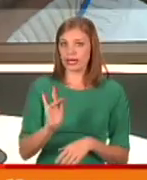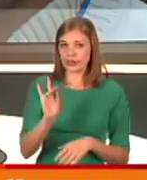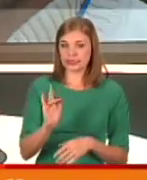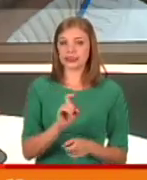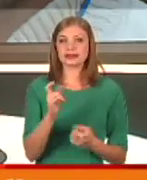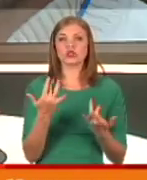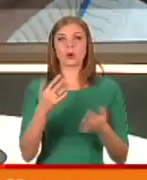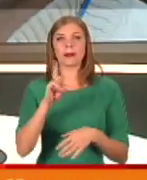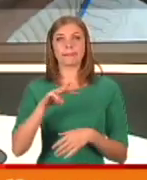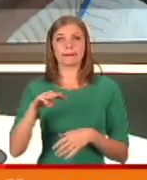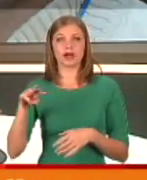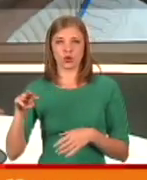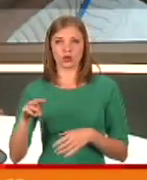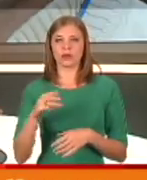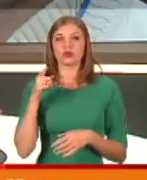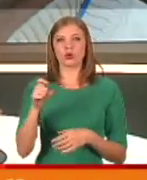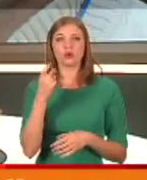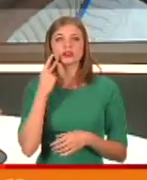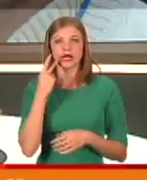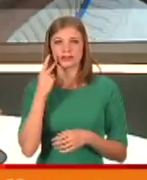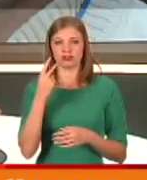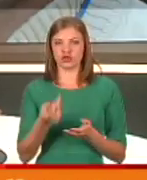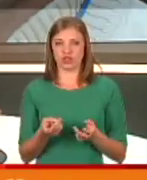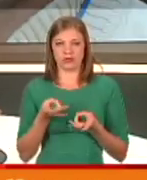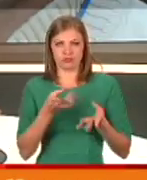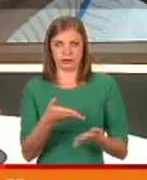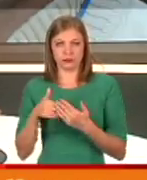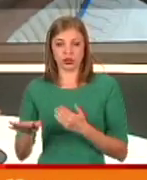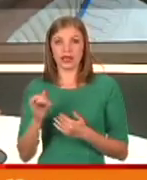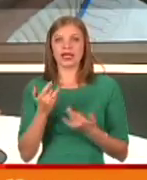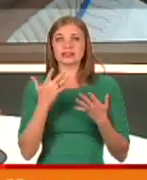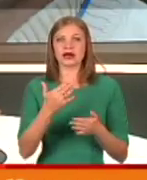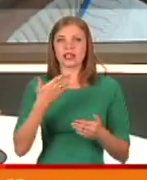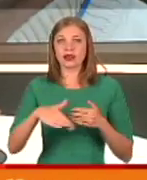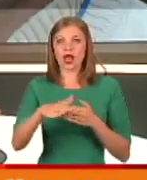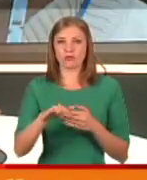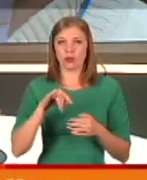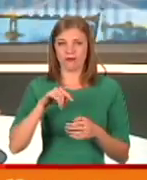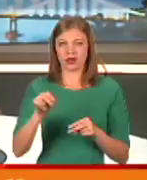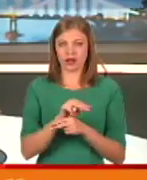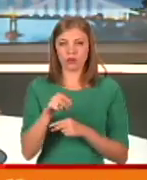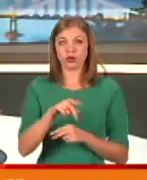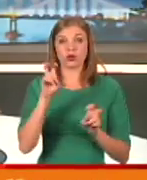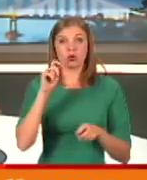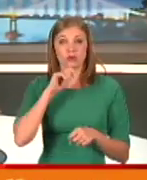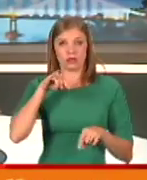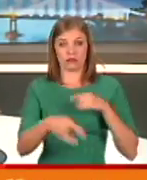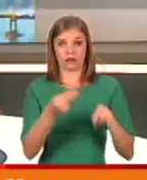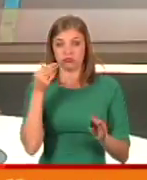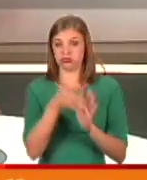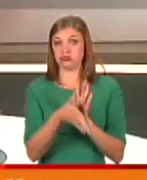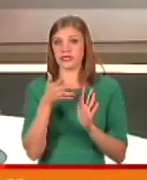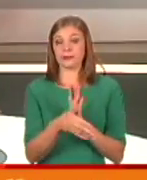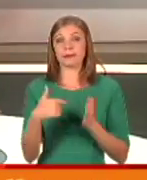зі скількома мільйонами з нього зазвичай підводяться і чому ямковий ремонт – чорна діра українського бездоріжжя.